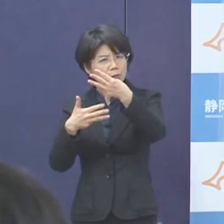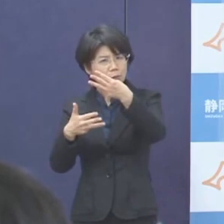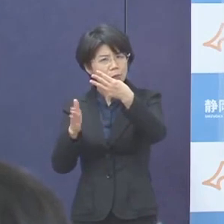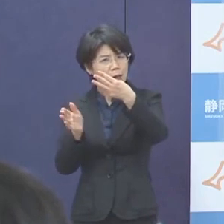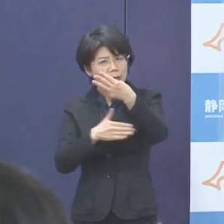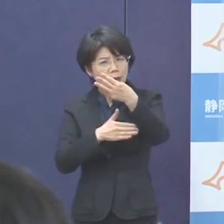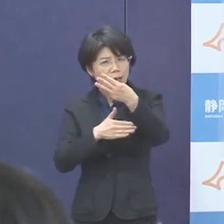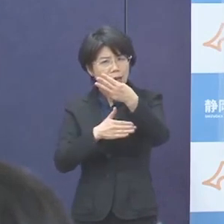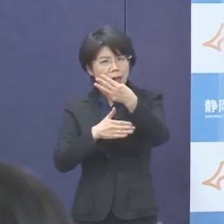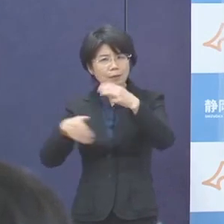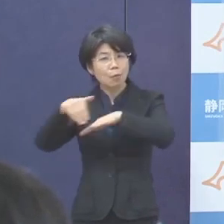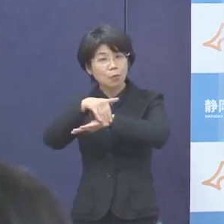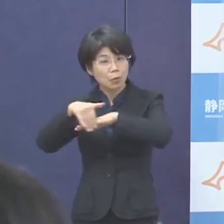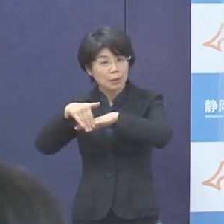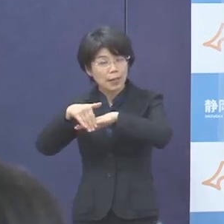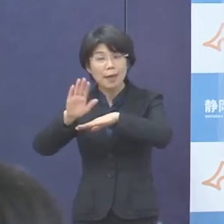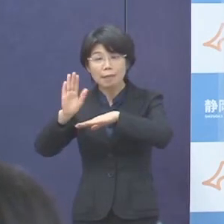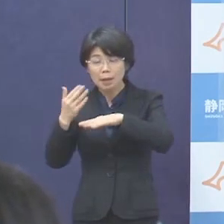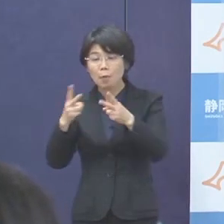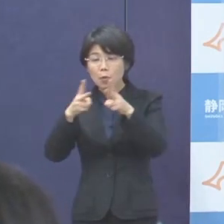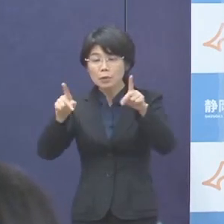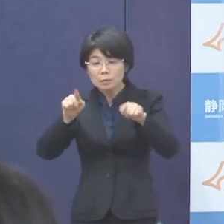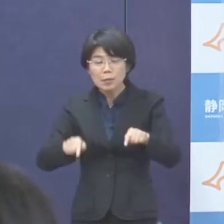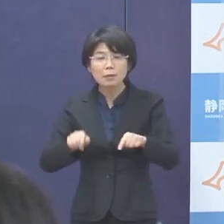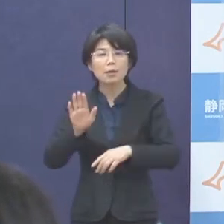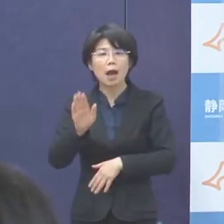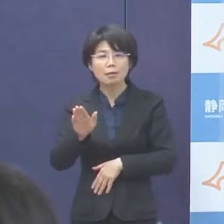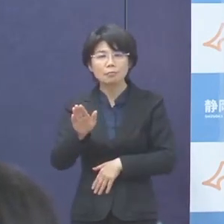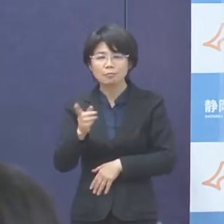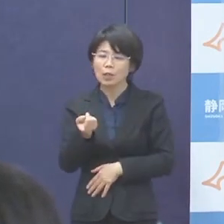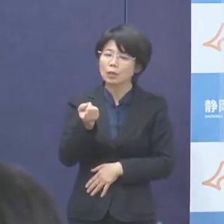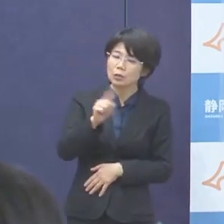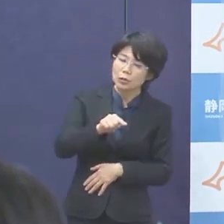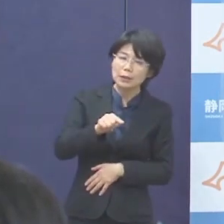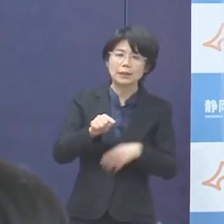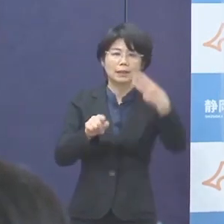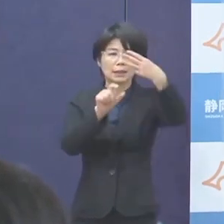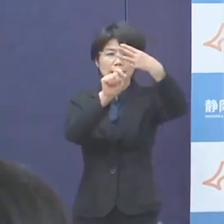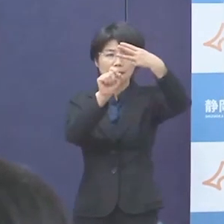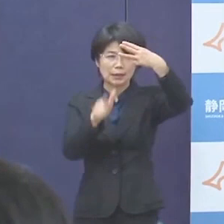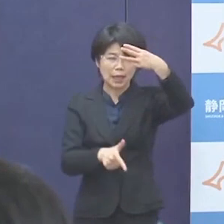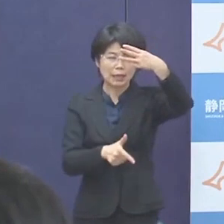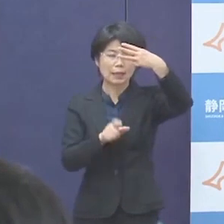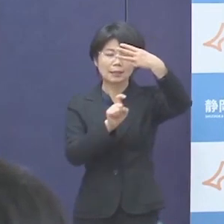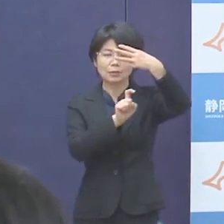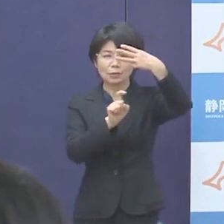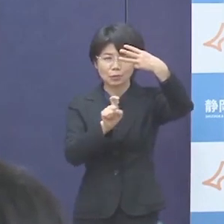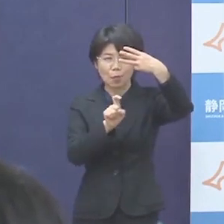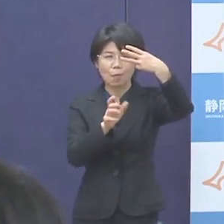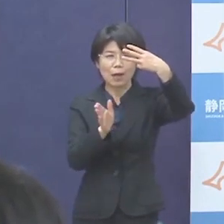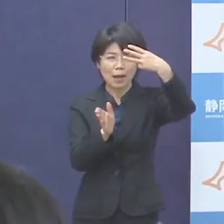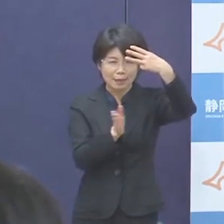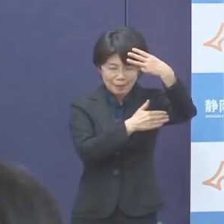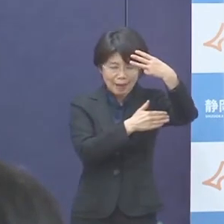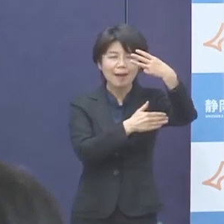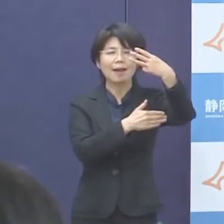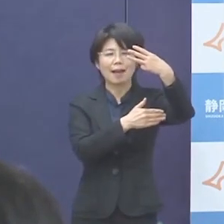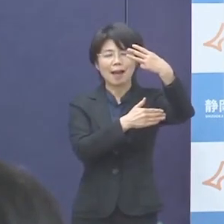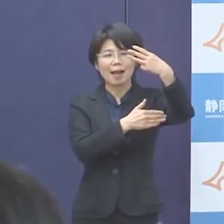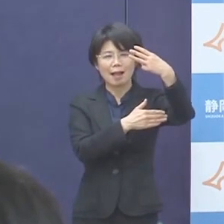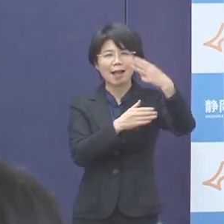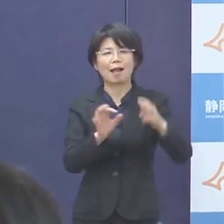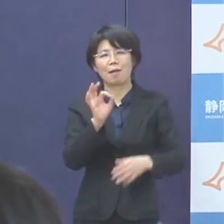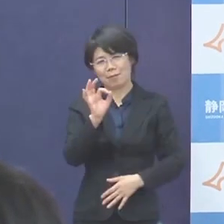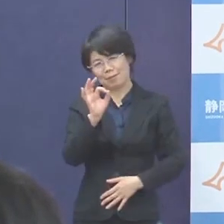日、イベントがあるということで、1日置いて3月10日から始めるということになりました。しかしながら、